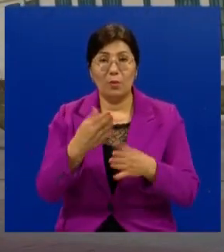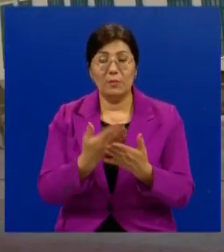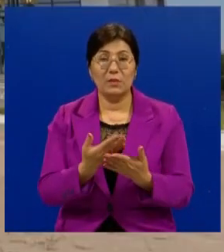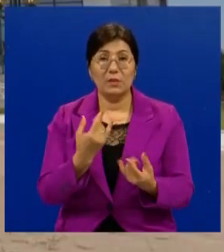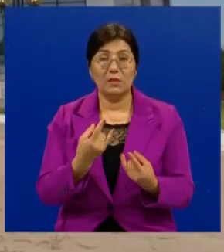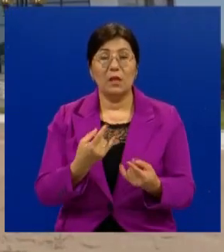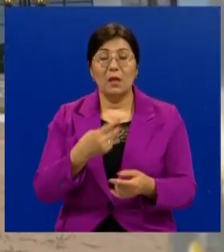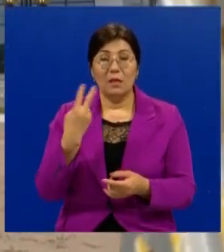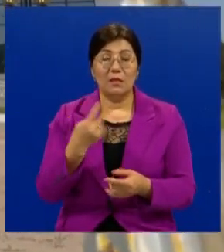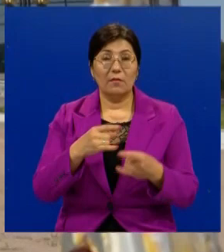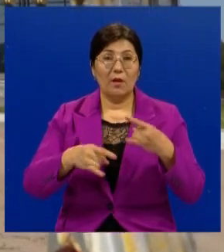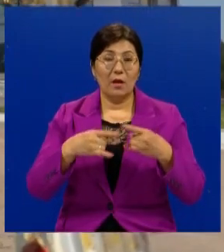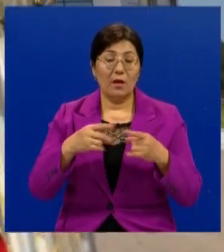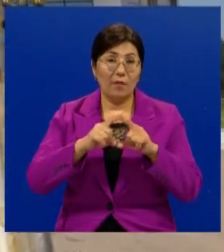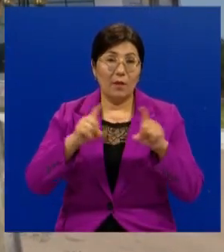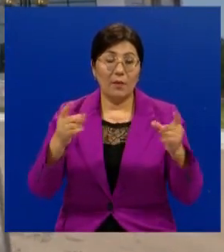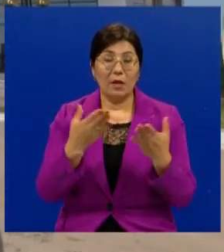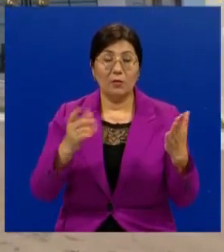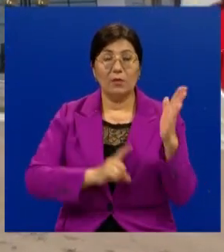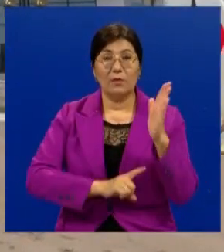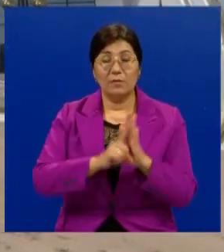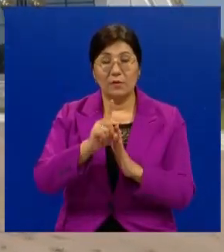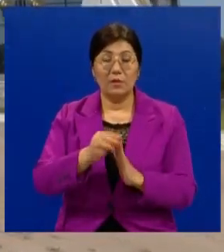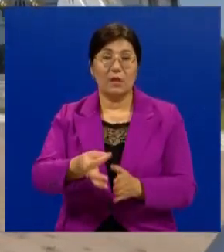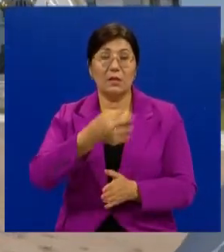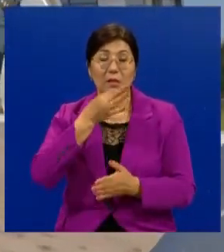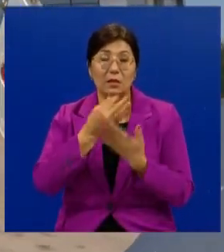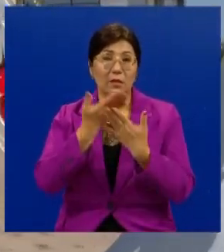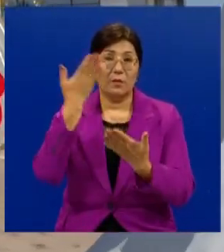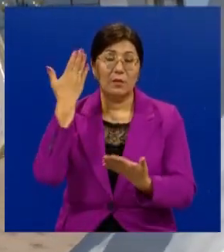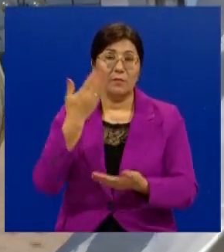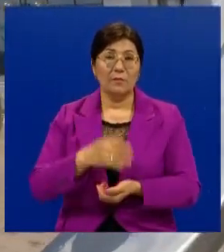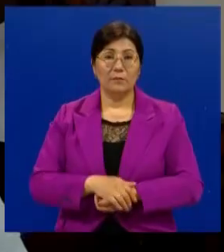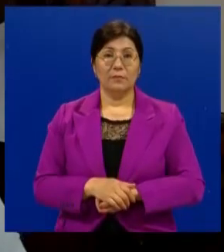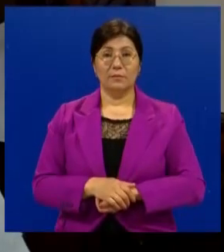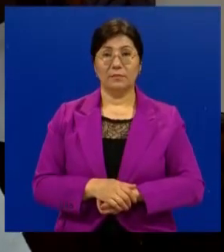построены в самом начале существования города.